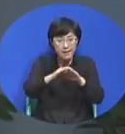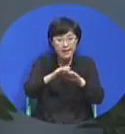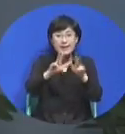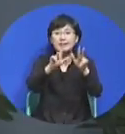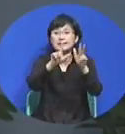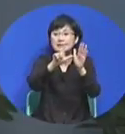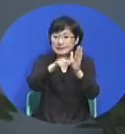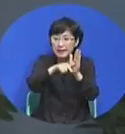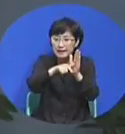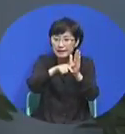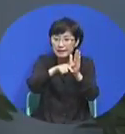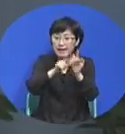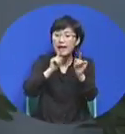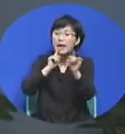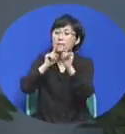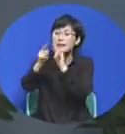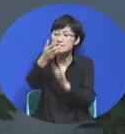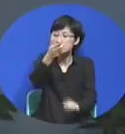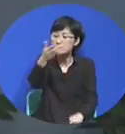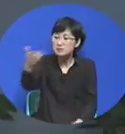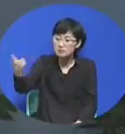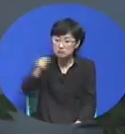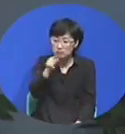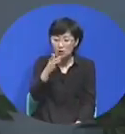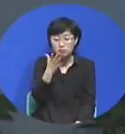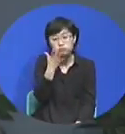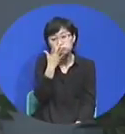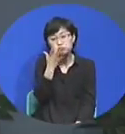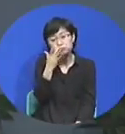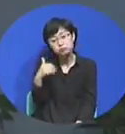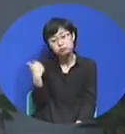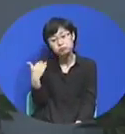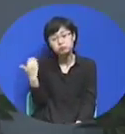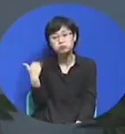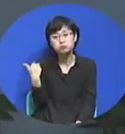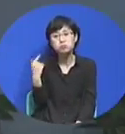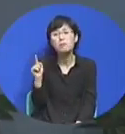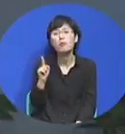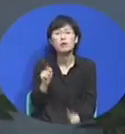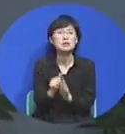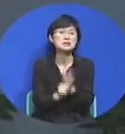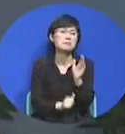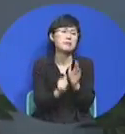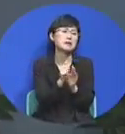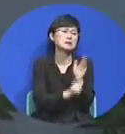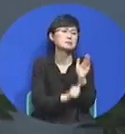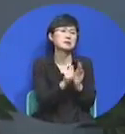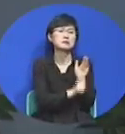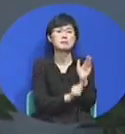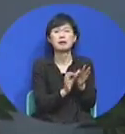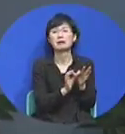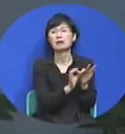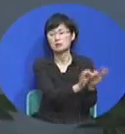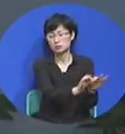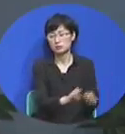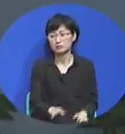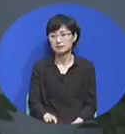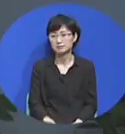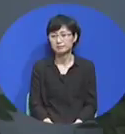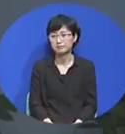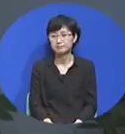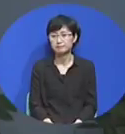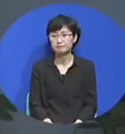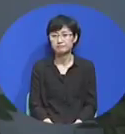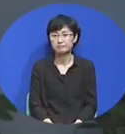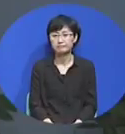모르면 실패하고 있는 중입니다. There are many remnants throughout the nation and throughout the world. If you don't know the importance of worship and you don't understand the flow of the word,